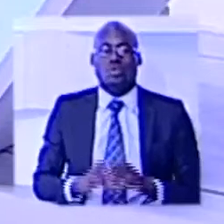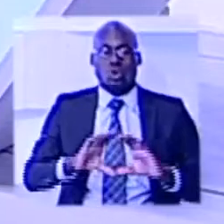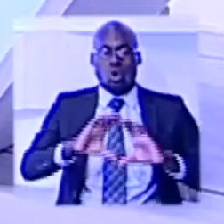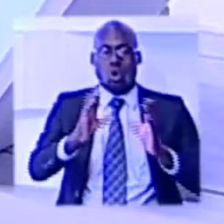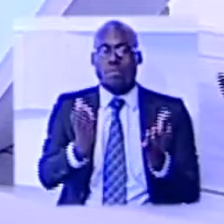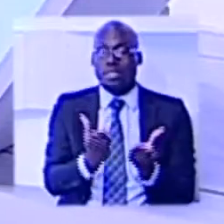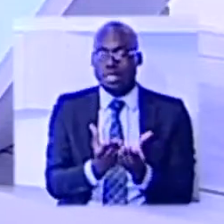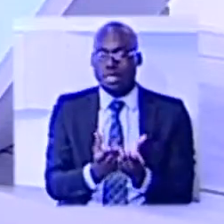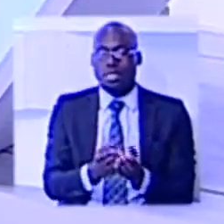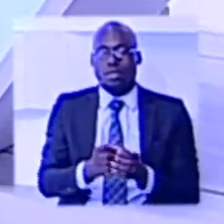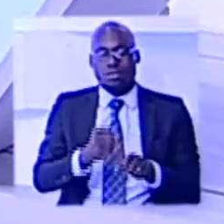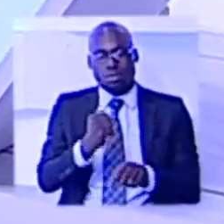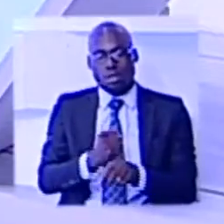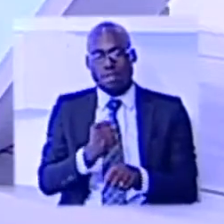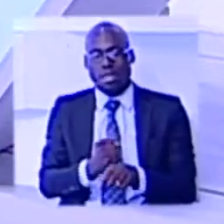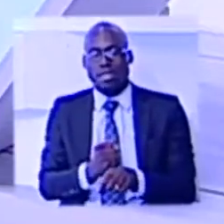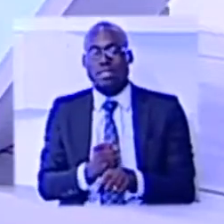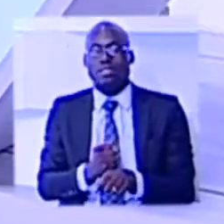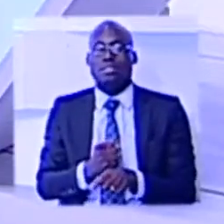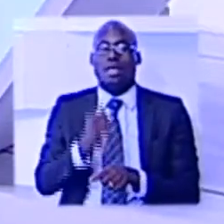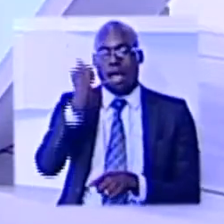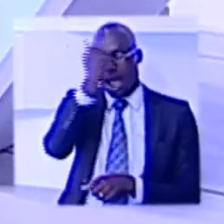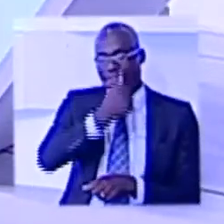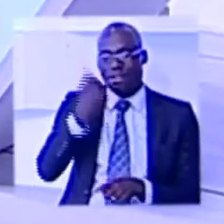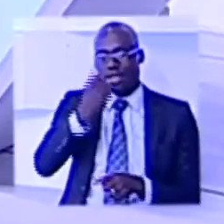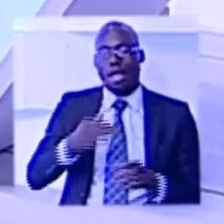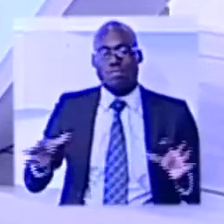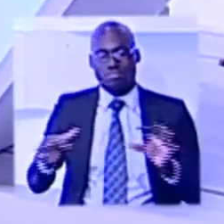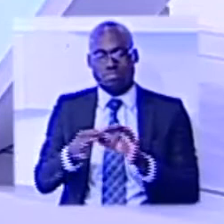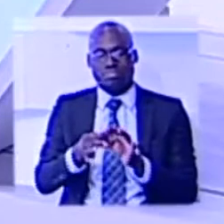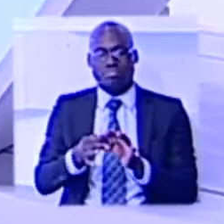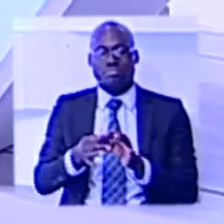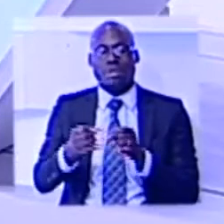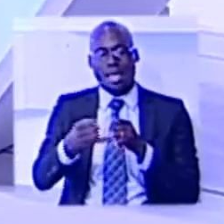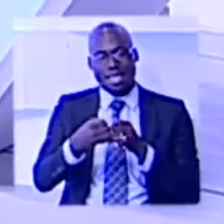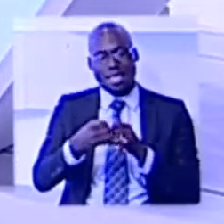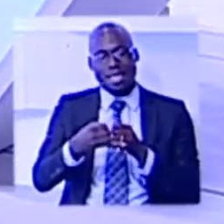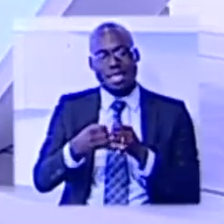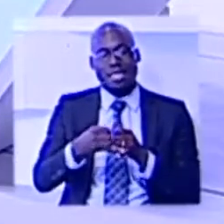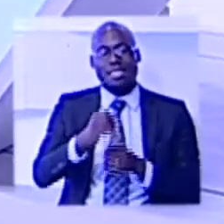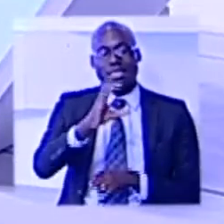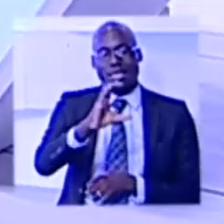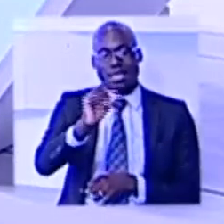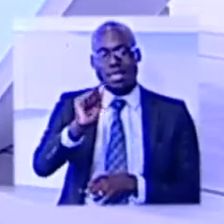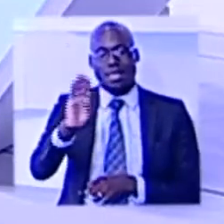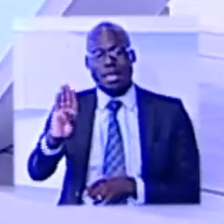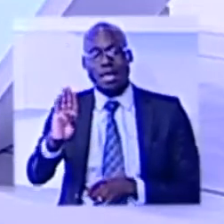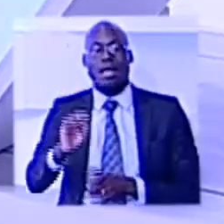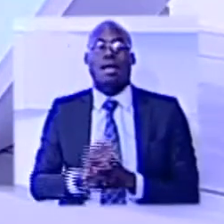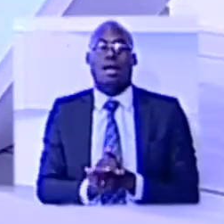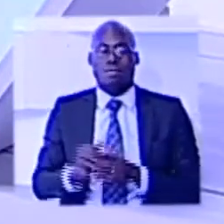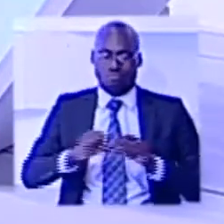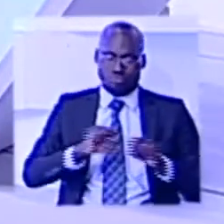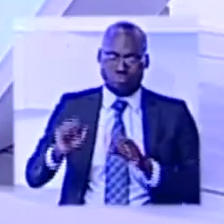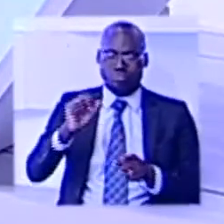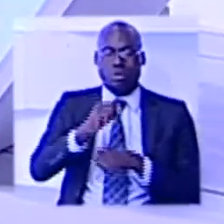Comité de pilotage du projet central Africa Backbone, CAB en abrégé, exercice 2020, s'est réuni à